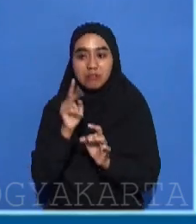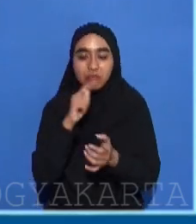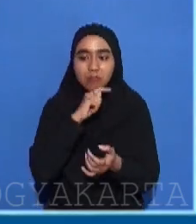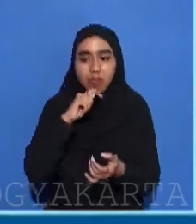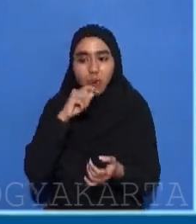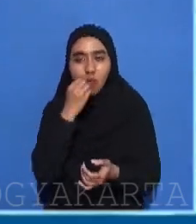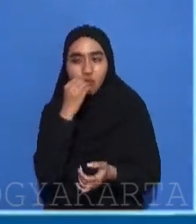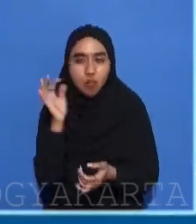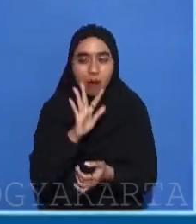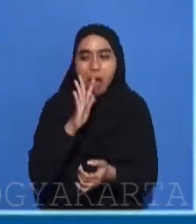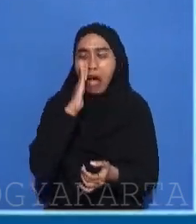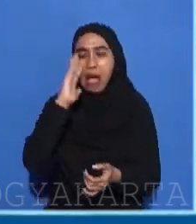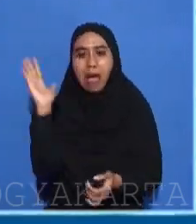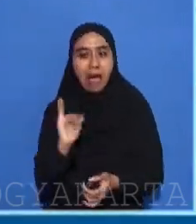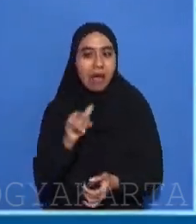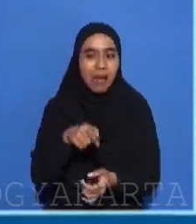eksotis